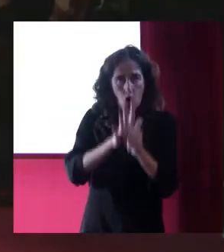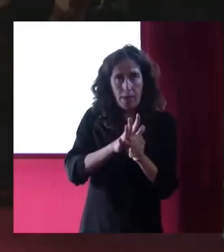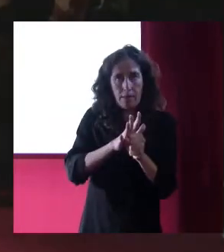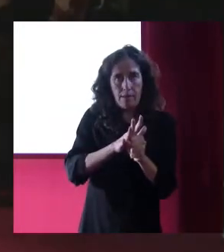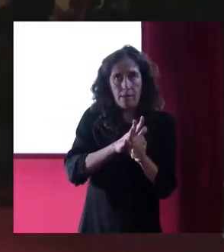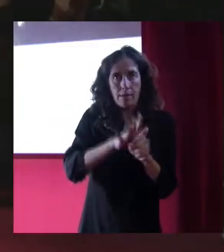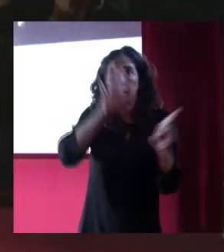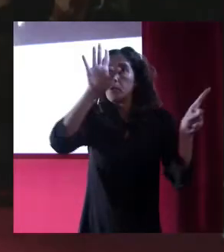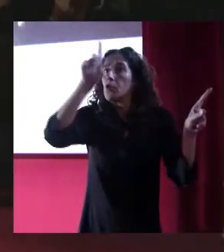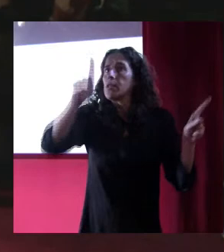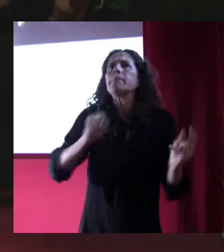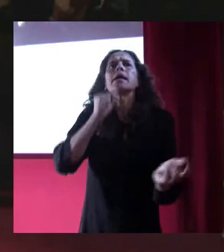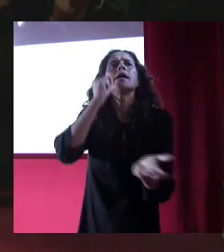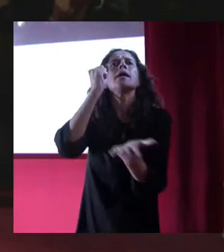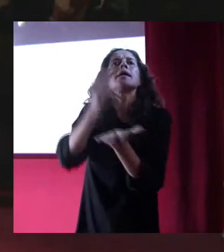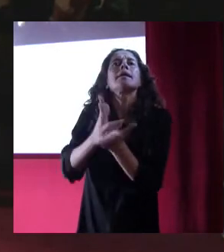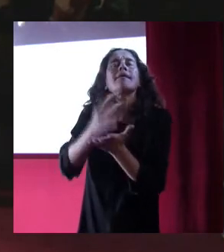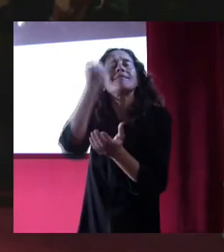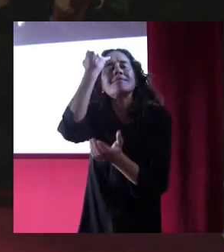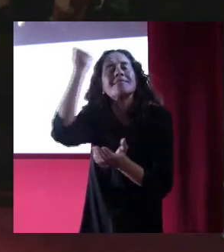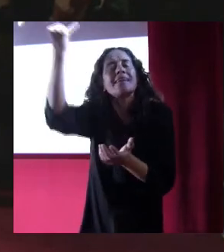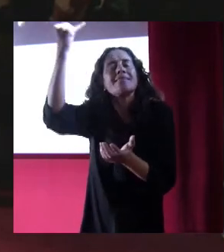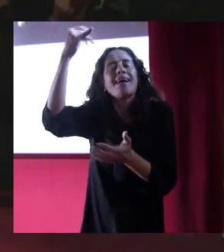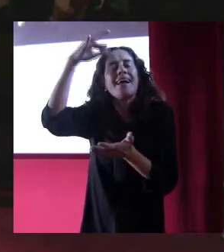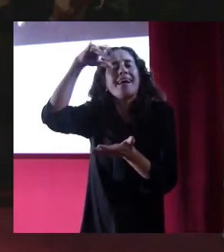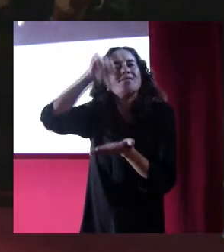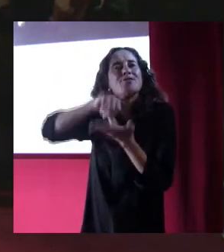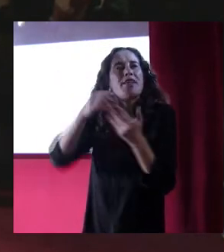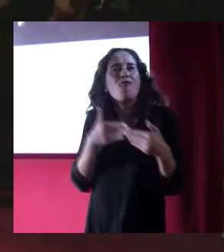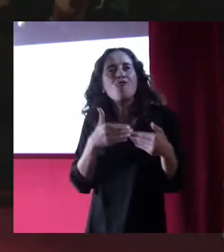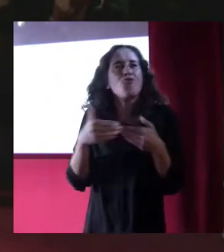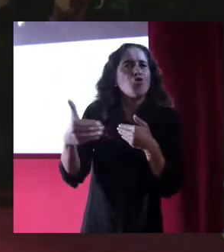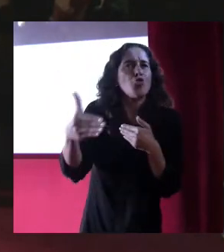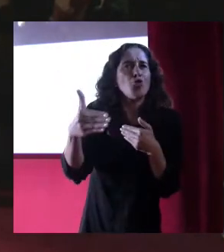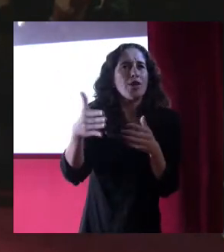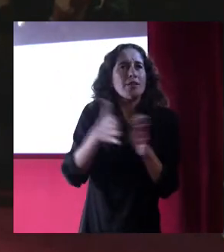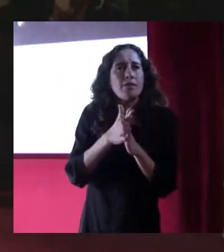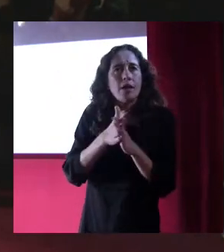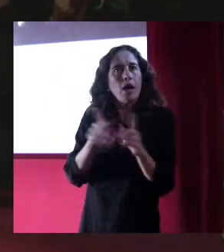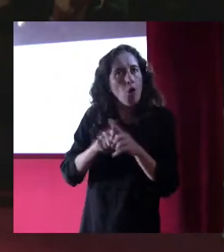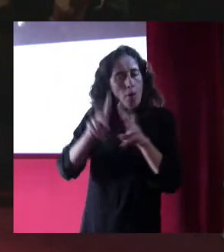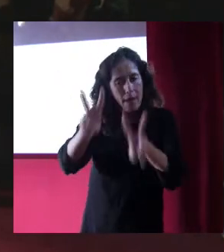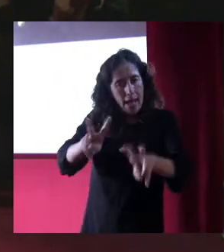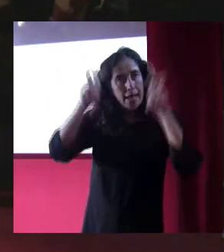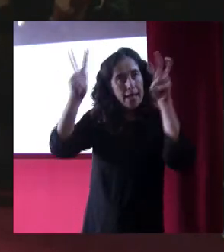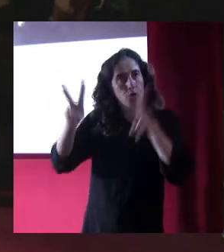el d'inventar la ciutat del futur. La innovació com a font fonamental